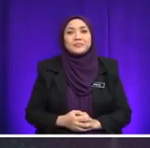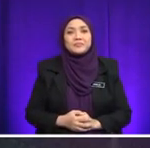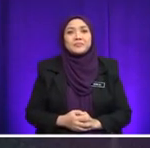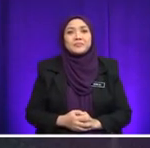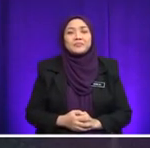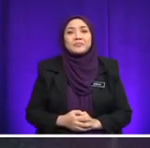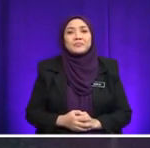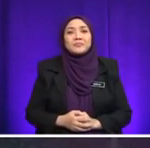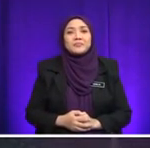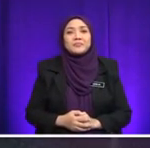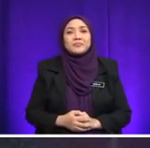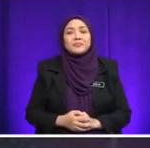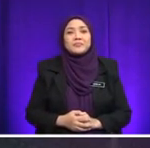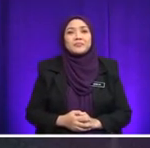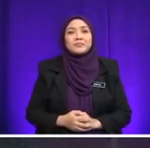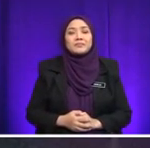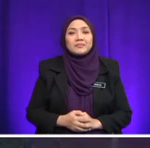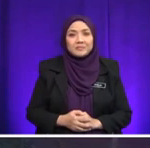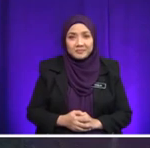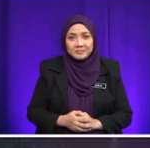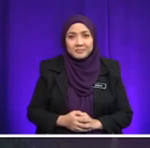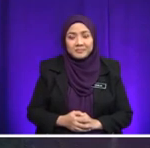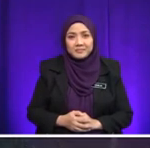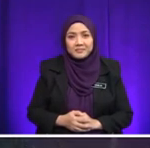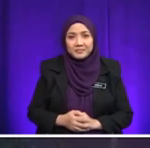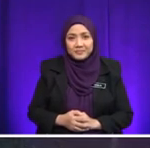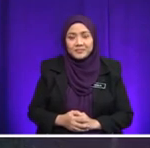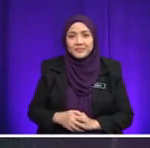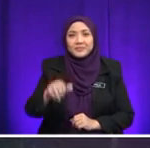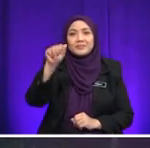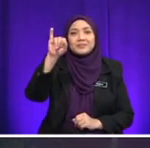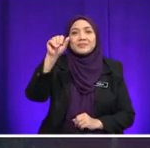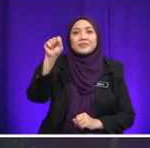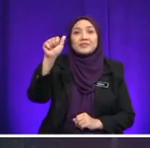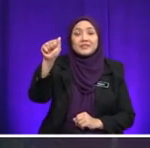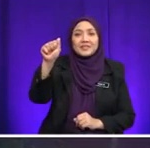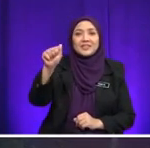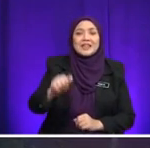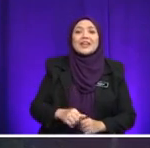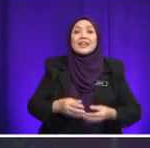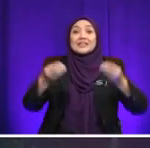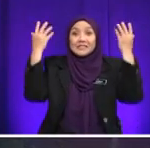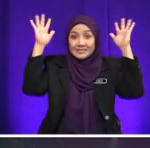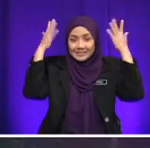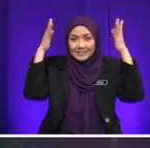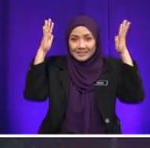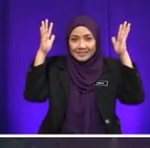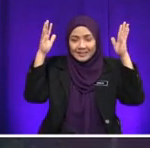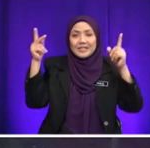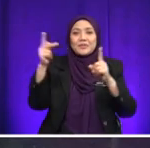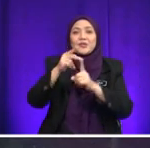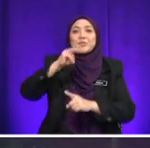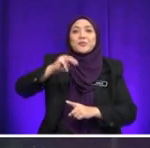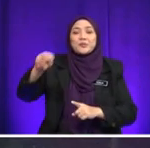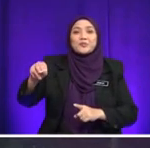juara dalam kalangan juara untuk hari ini adalah Aisyah kita berikan tepukkan kepada murid-murid dalam tarian dan juga murid-murid yang